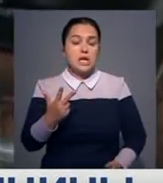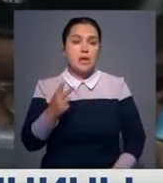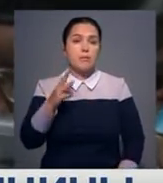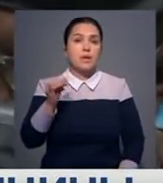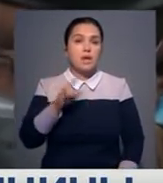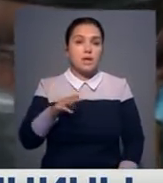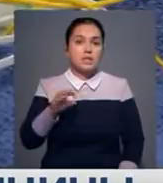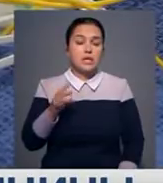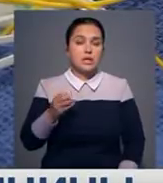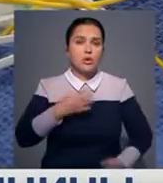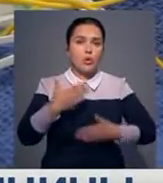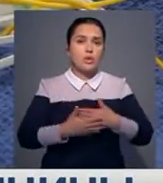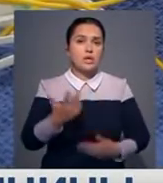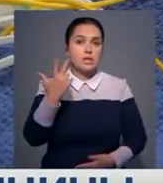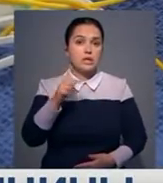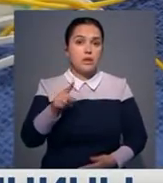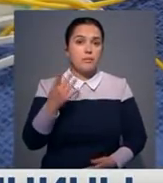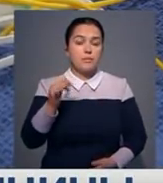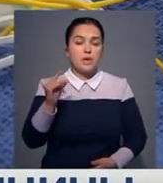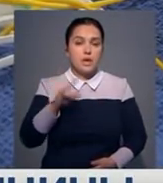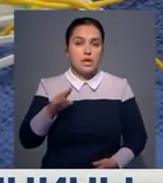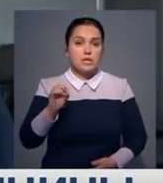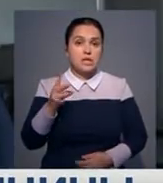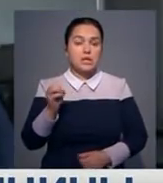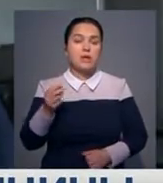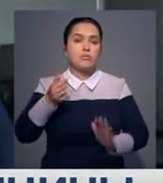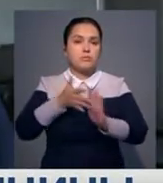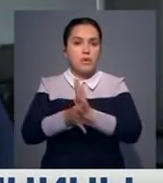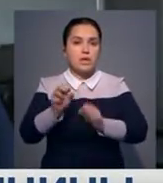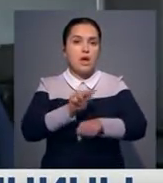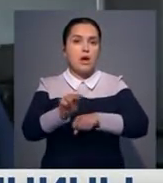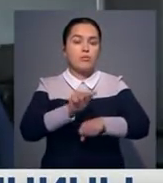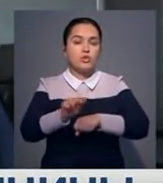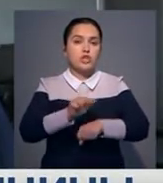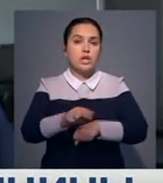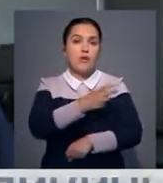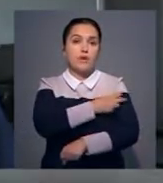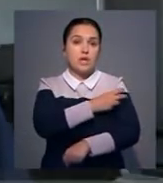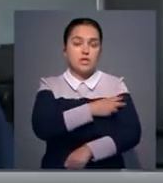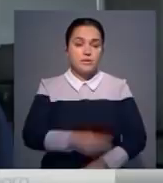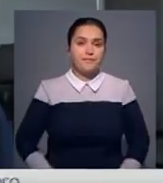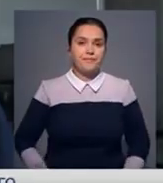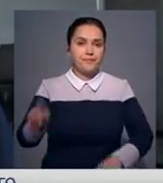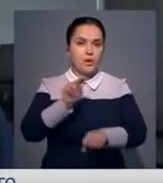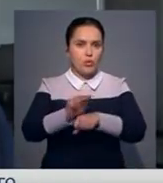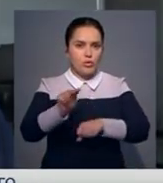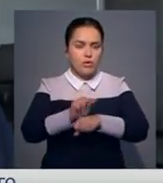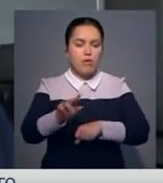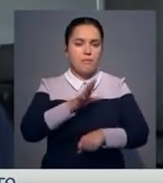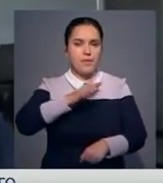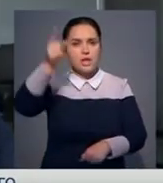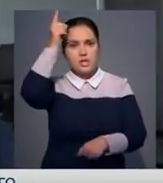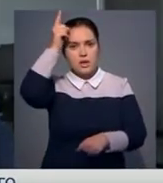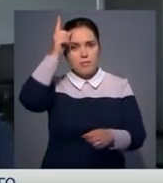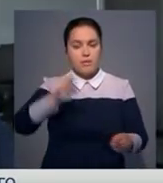тенге. Еще около 3,5 миллиардов пошло на обучение врачей. Они перед тем выполнить этот мастер-класс, они уже обучались, ездили в Германию, приезжали к